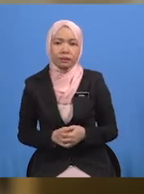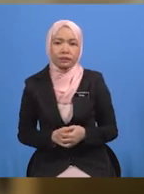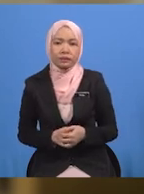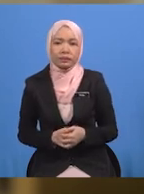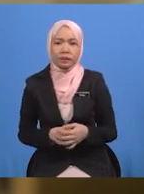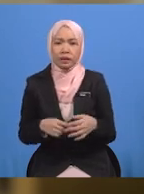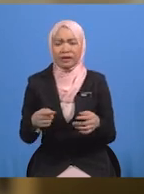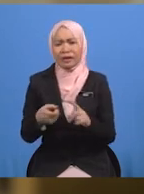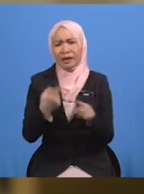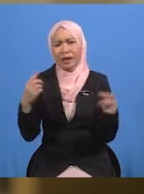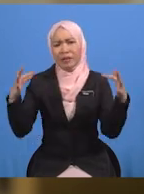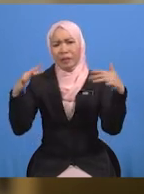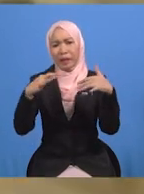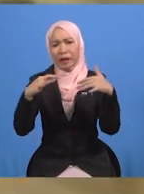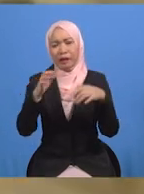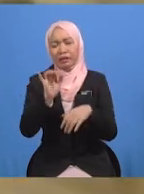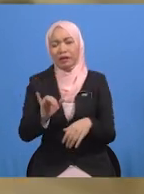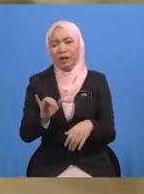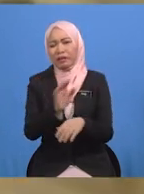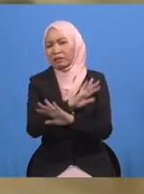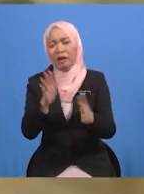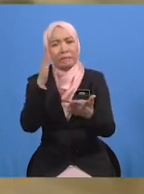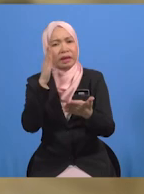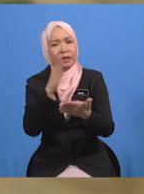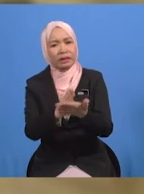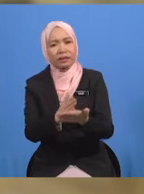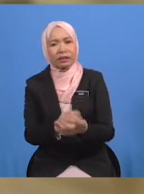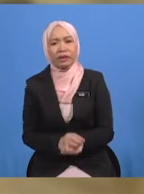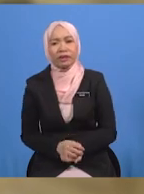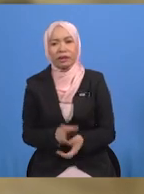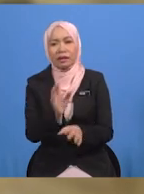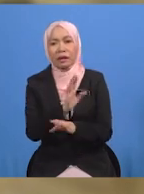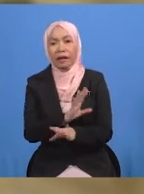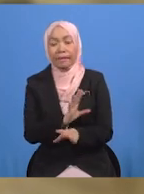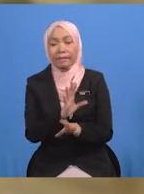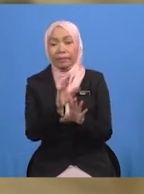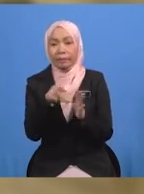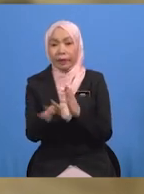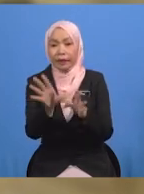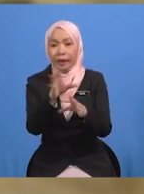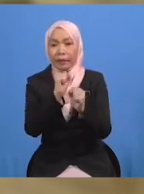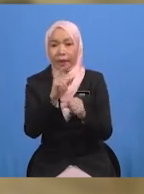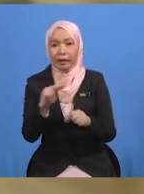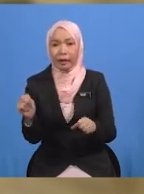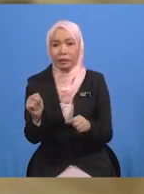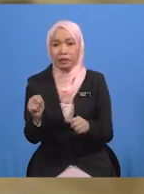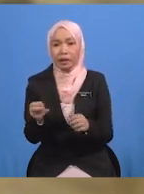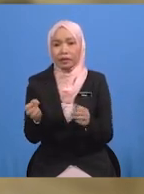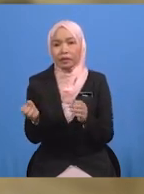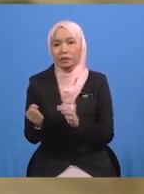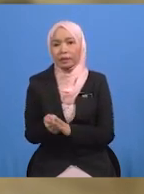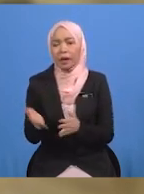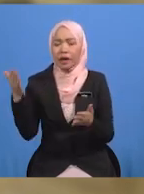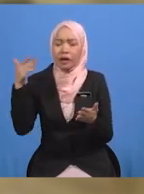yang tidak pernah terhenti. Pendapatan yang semakin berkurang dan dibebankan dengan belanja negara